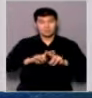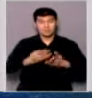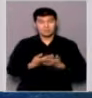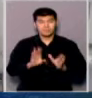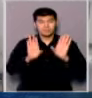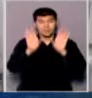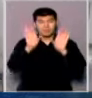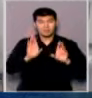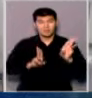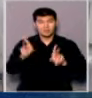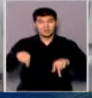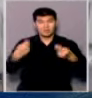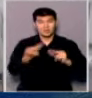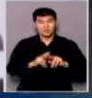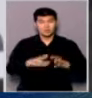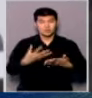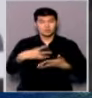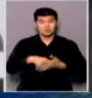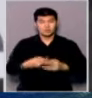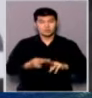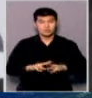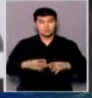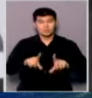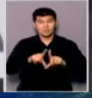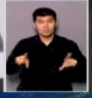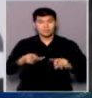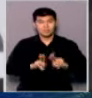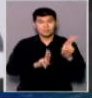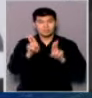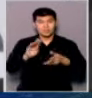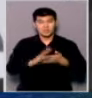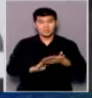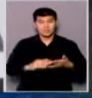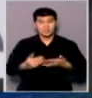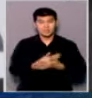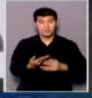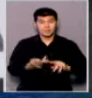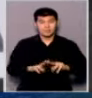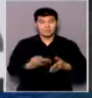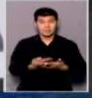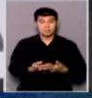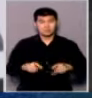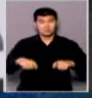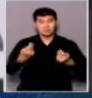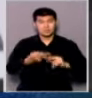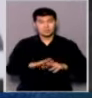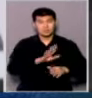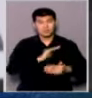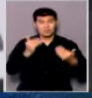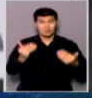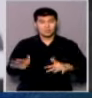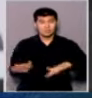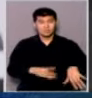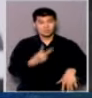административных правонарушениях и закрепил за антикоррупционной службой право составления протокол об административных коррупционных правонарушениях.